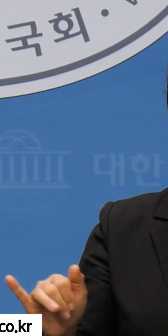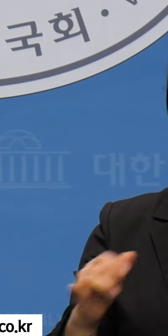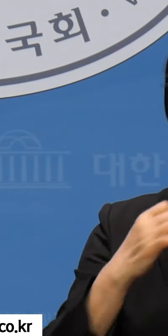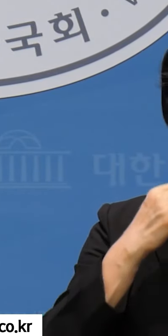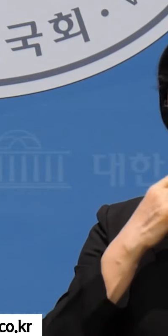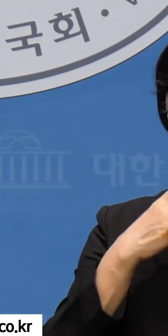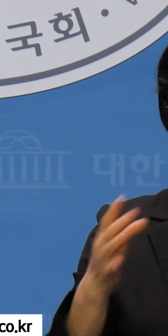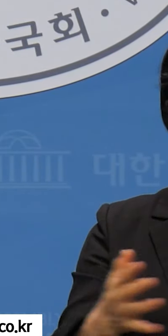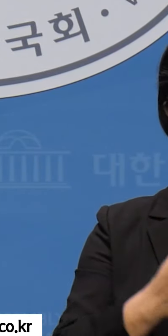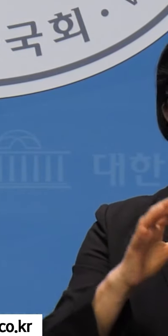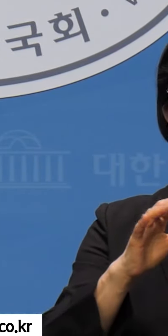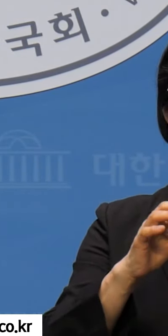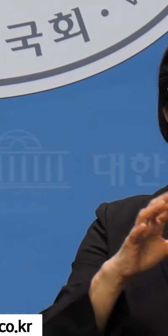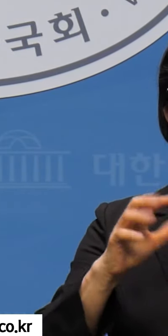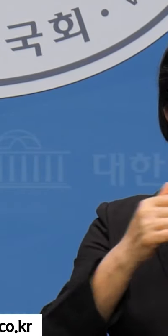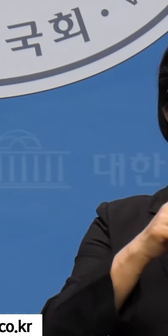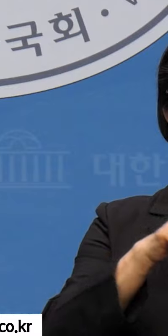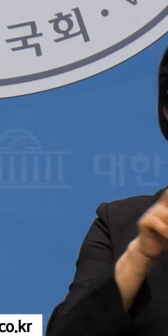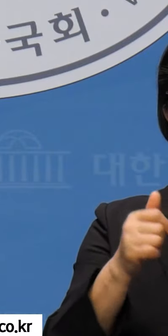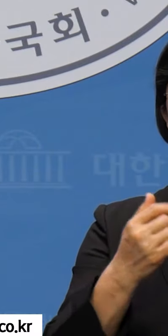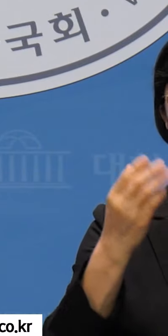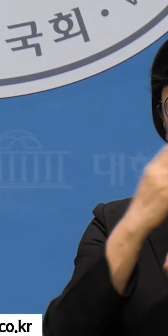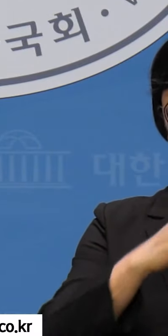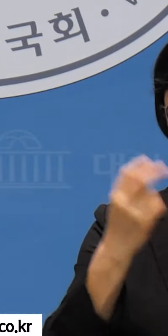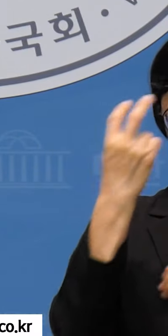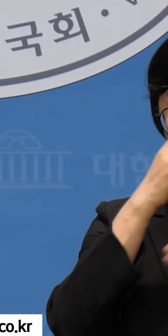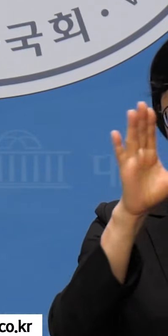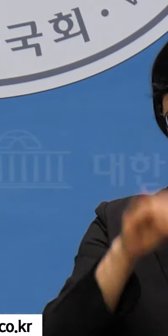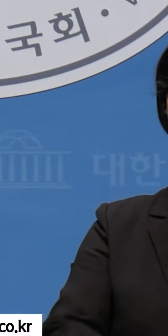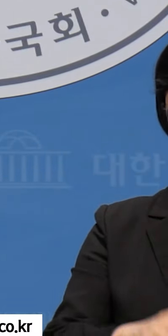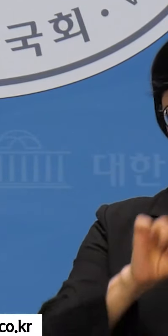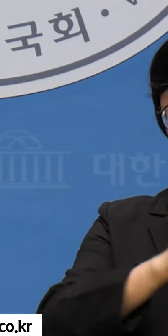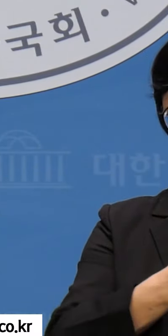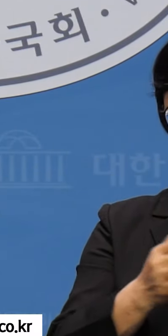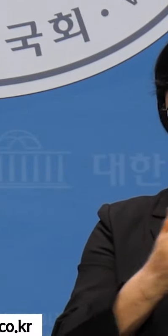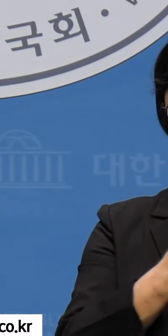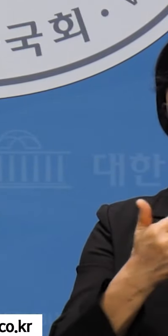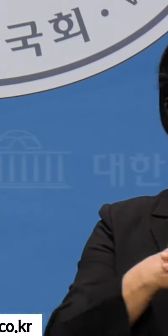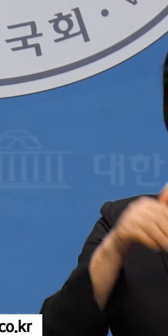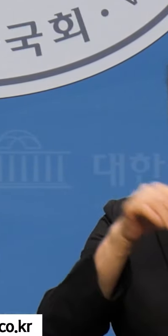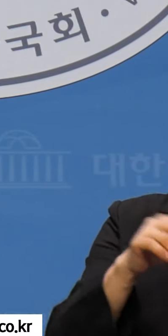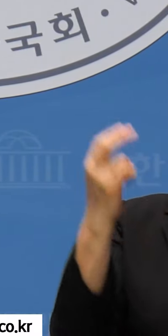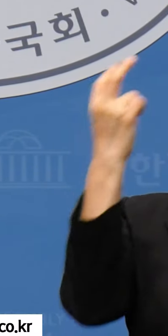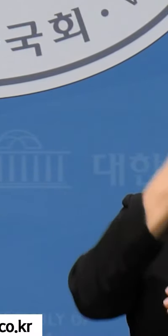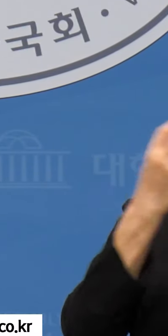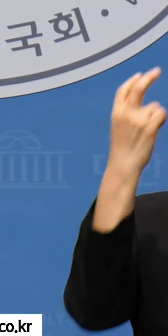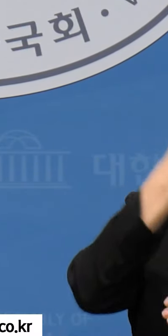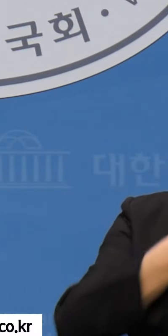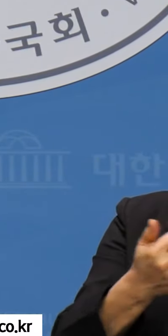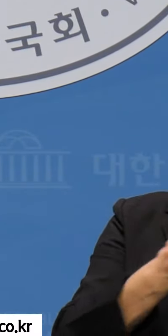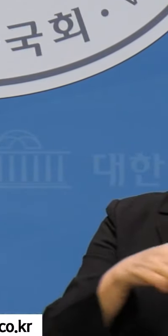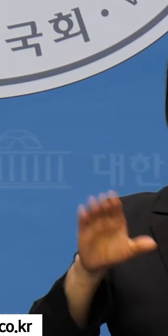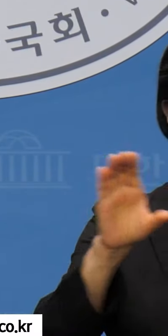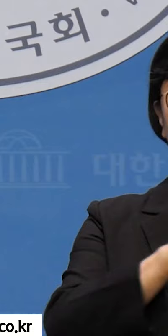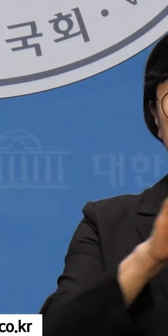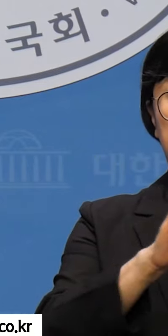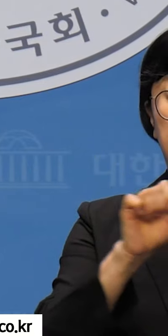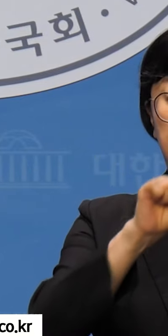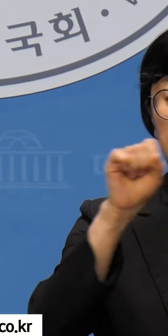전문가들뿐만 아니라 국정원이 전산 보안감사에서 지적된 허술한 선거관리 전산 시스템에